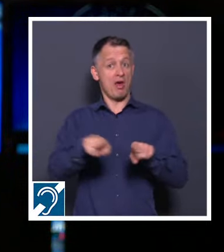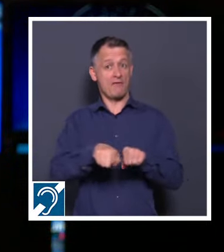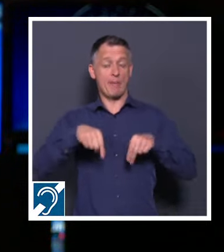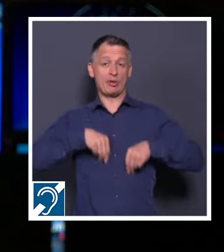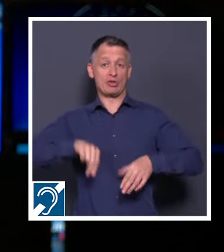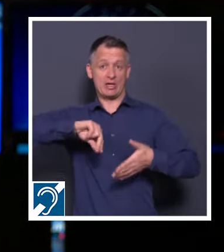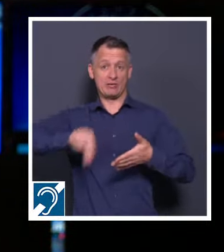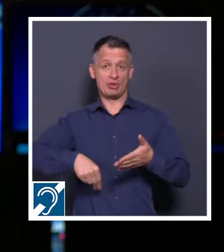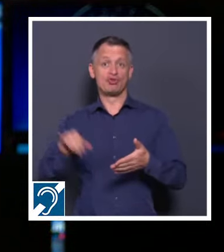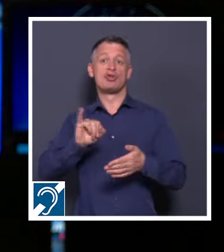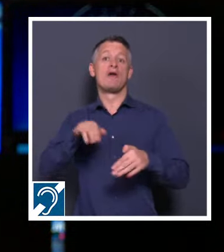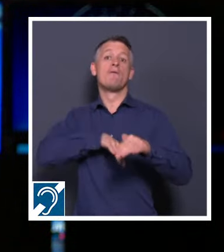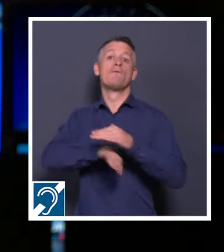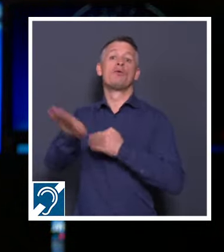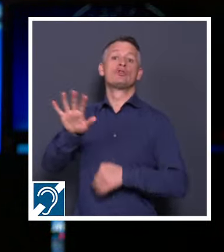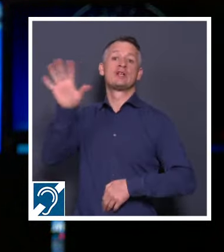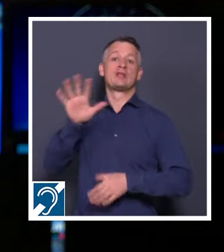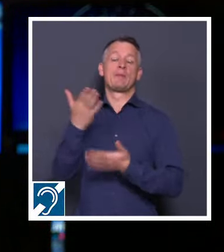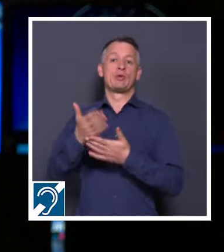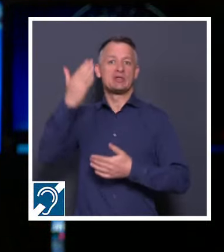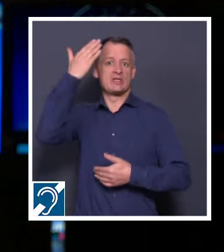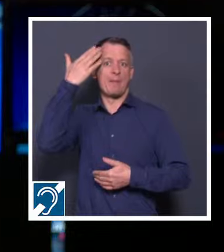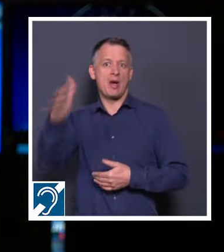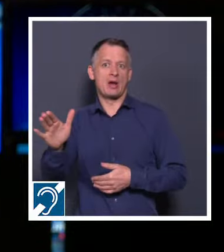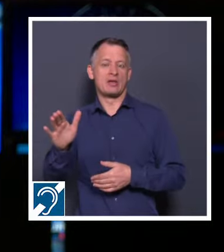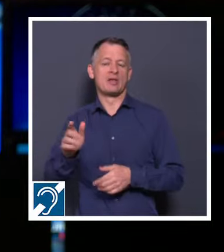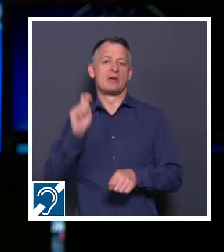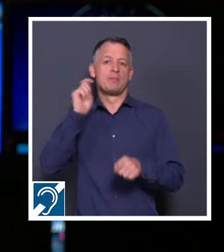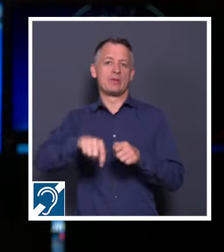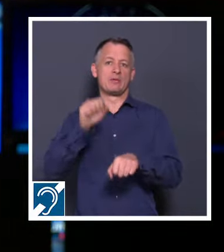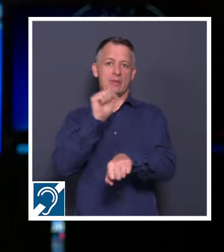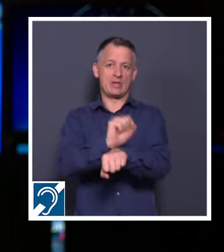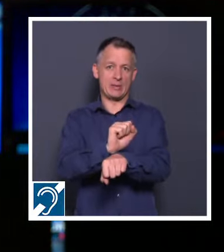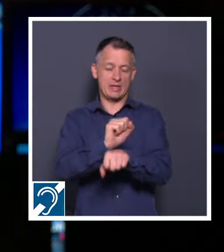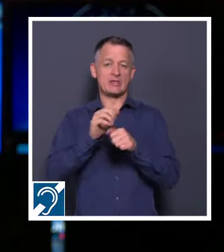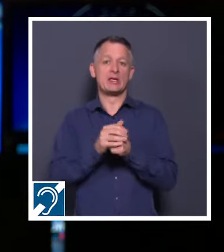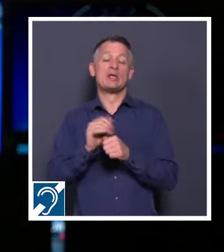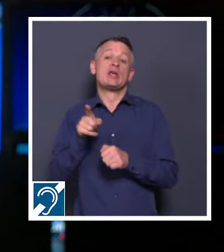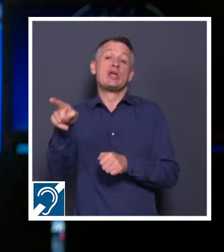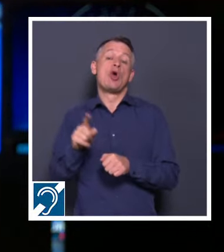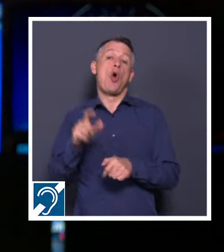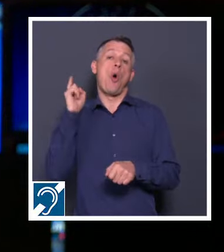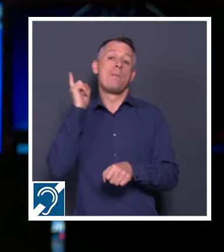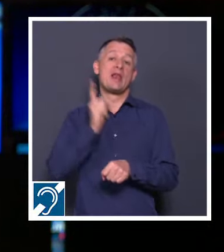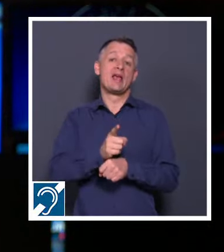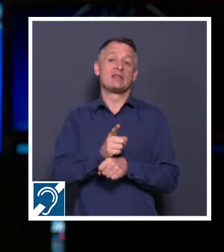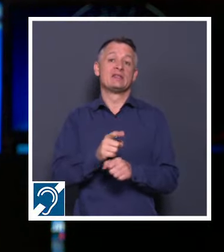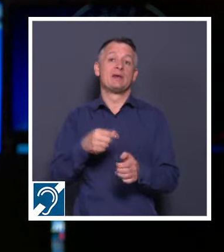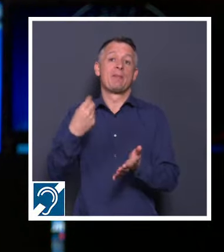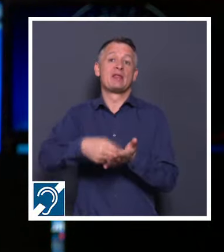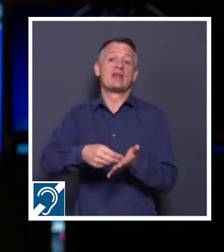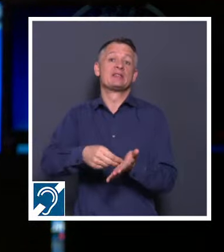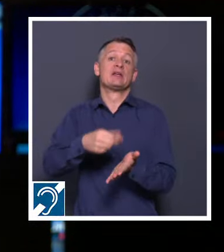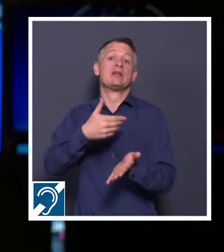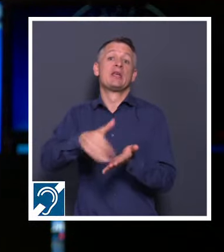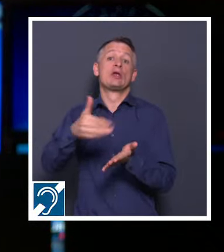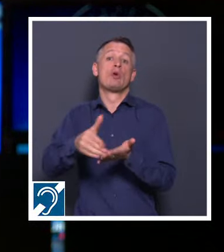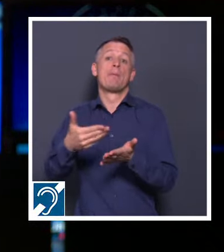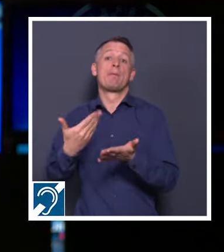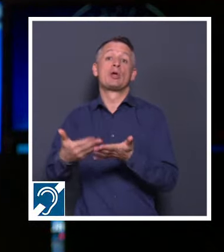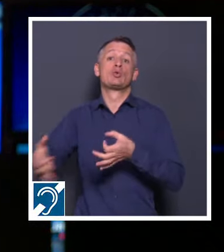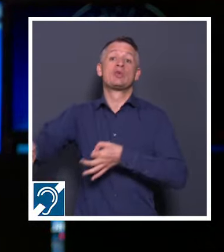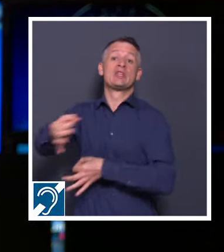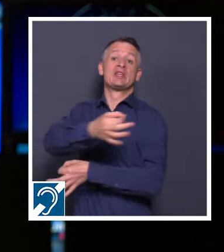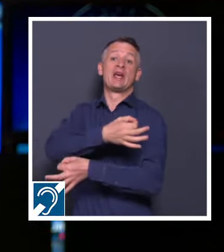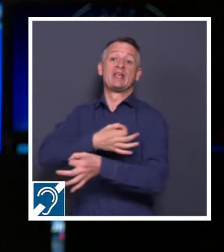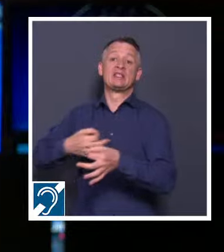în străinătate, în speranța că vor scăpa de o condamnare sau de executarea pedepsei, vor fi obligați să suporte cheltuielile de extrădare. Anunțul a fost